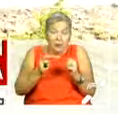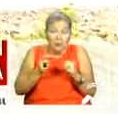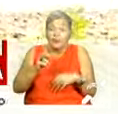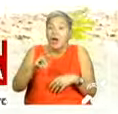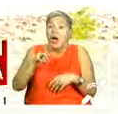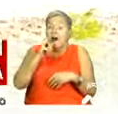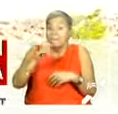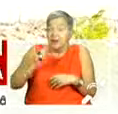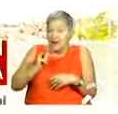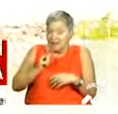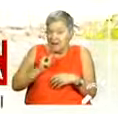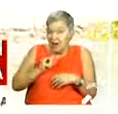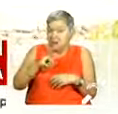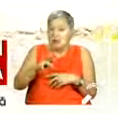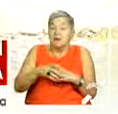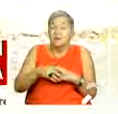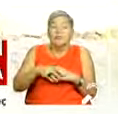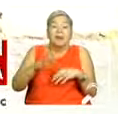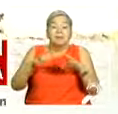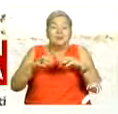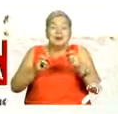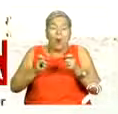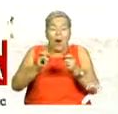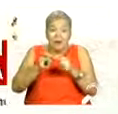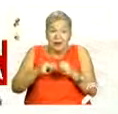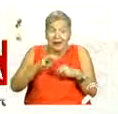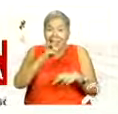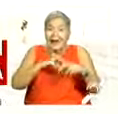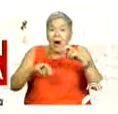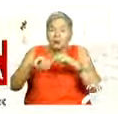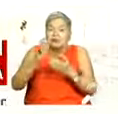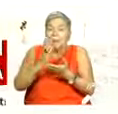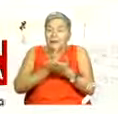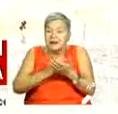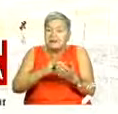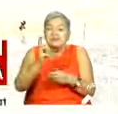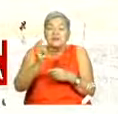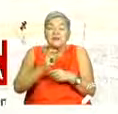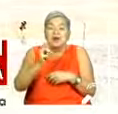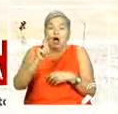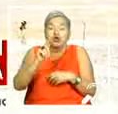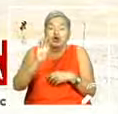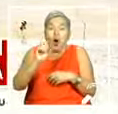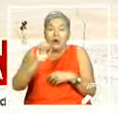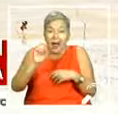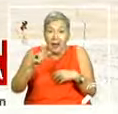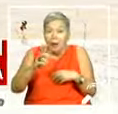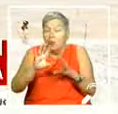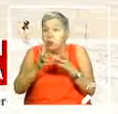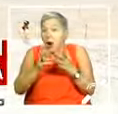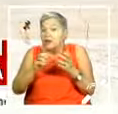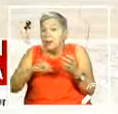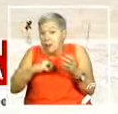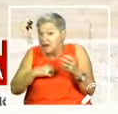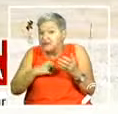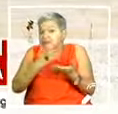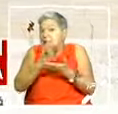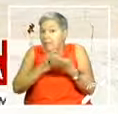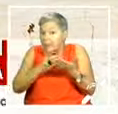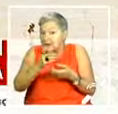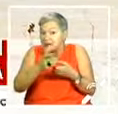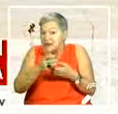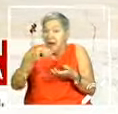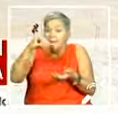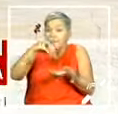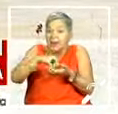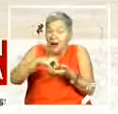MAPN, militarii, caută cu șalupe, caută fragmente ale unor drone, dacă e posibil să mai fie astfel de fragmente de drone căzute